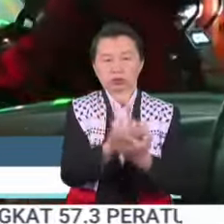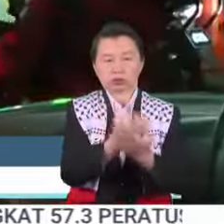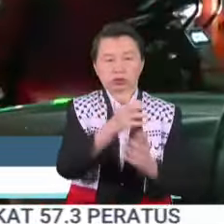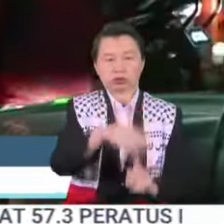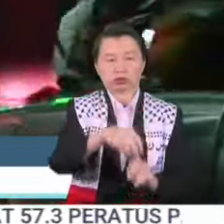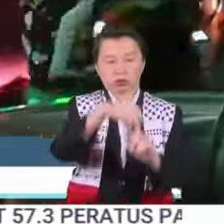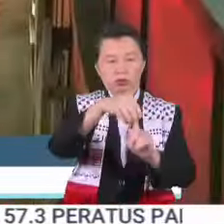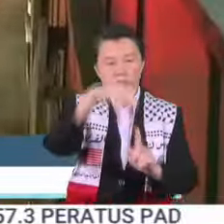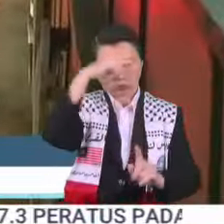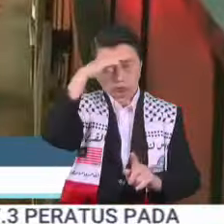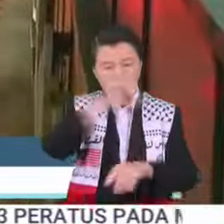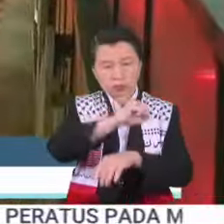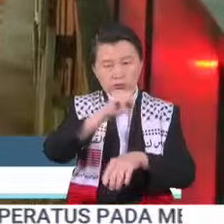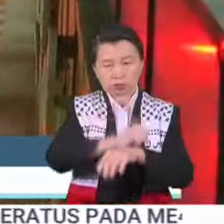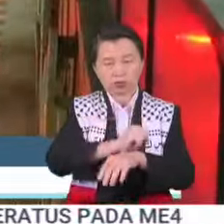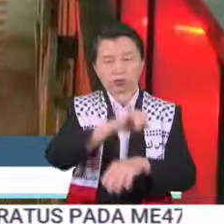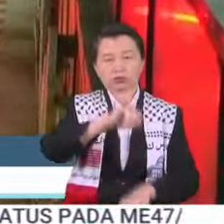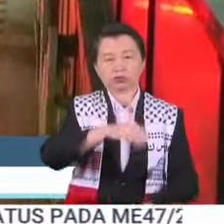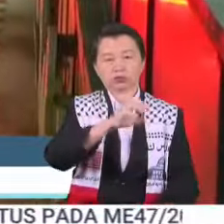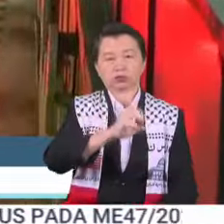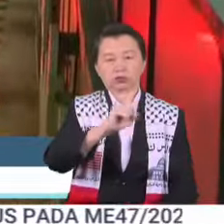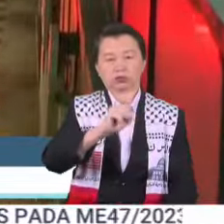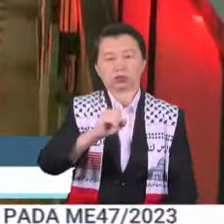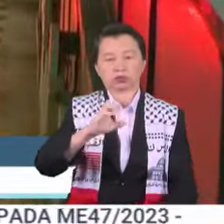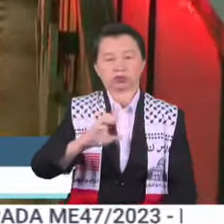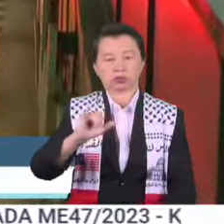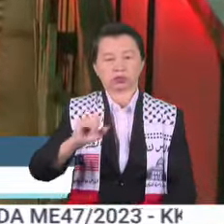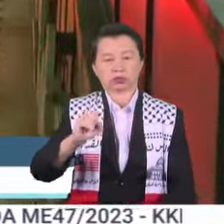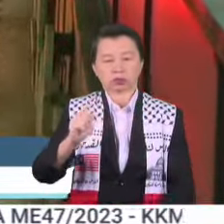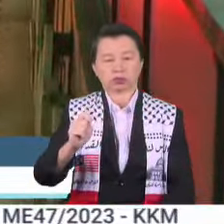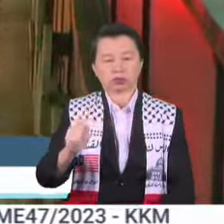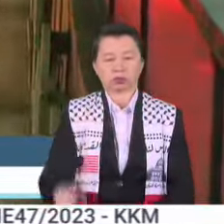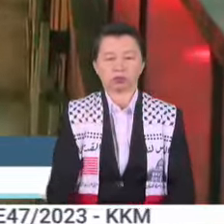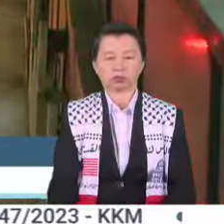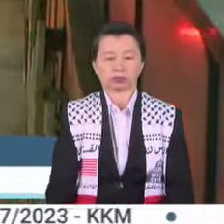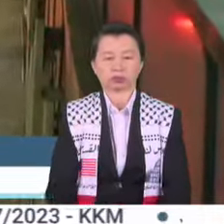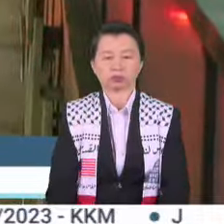Khas Johor Singapura JSSEZ.